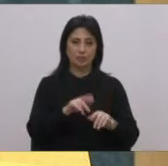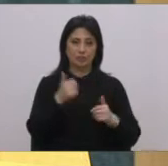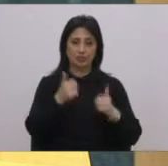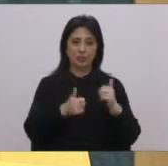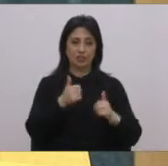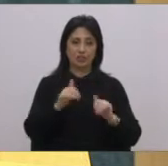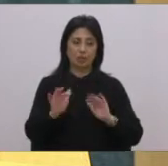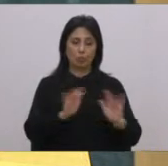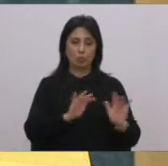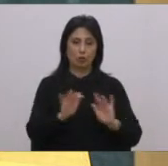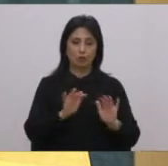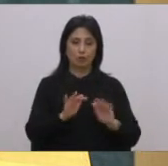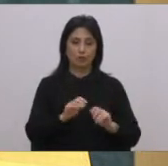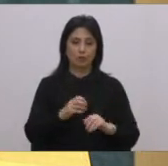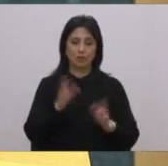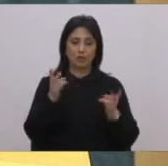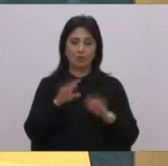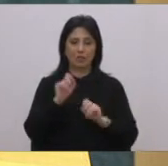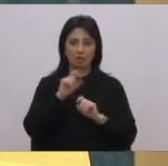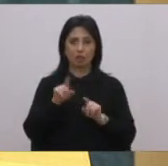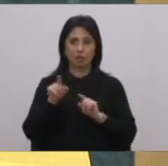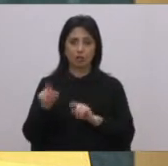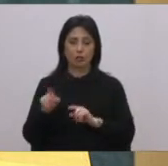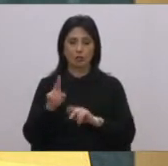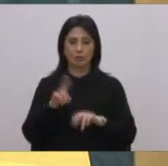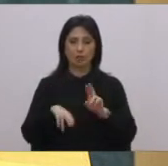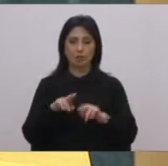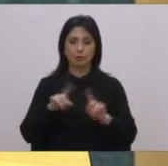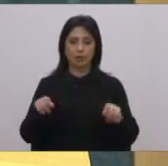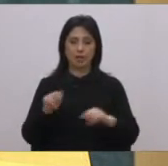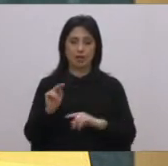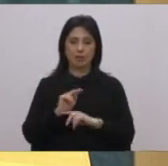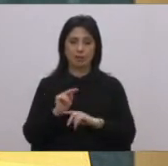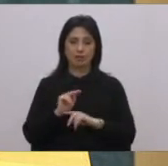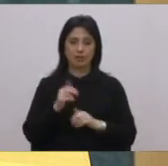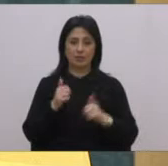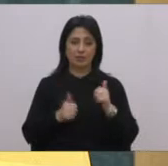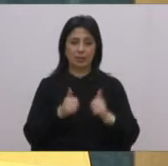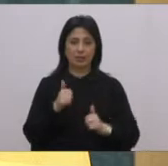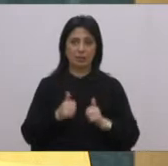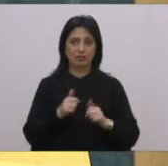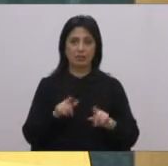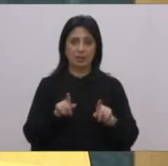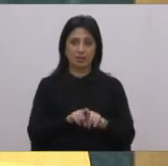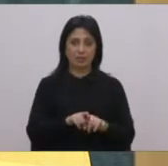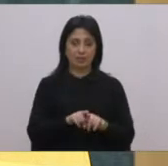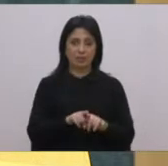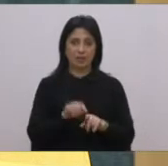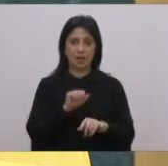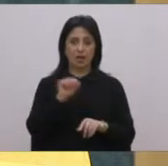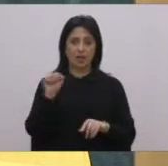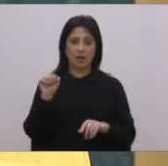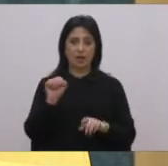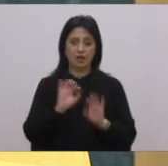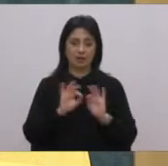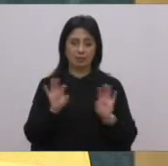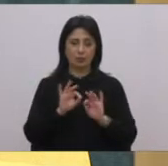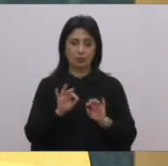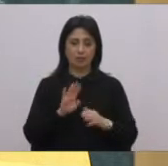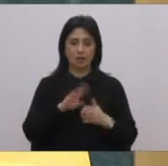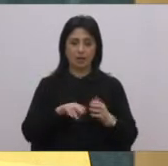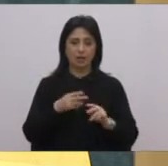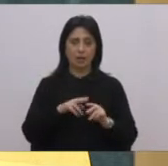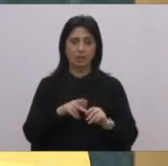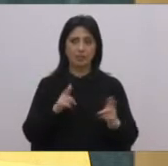სატენდერო პროცედურები და დანარჩენი სკოლების მშენებლობა რეაბილიტაციის ტენდერები ასევე გამოცხადდება. გარდა